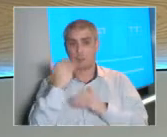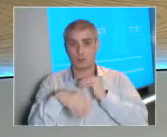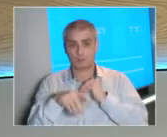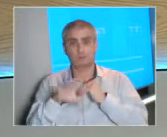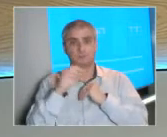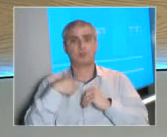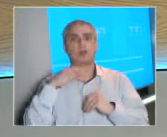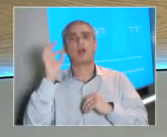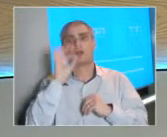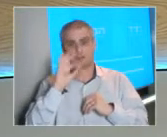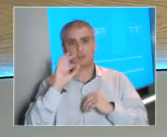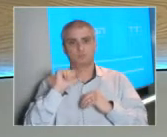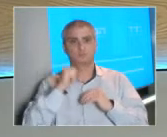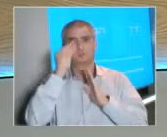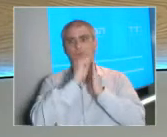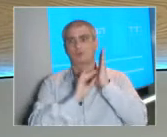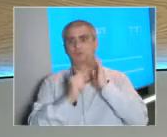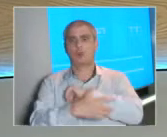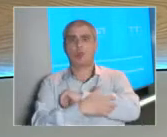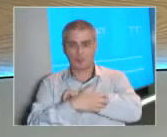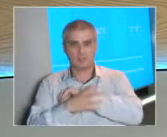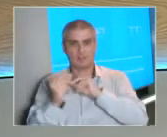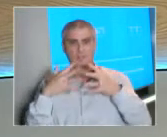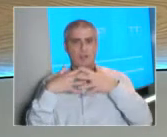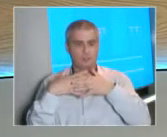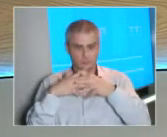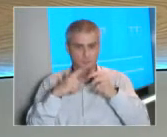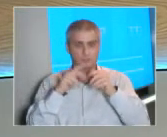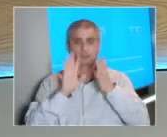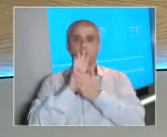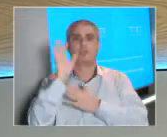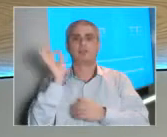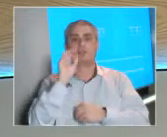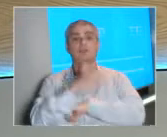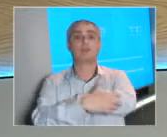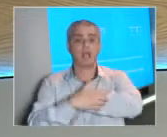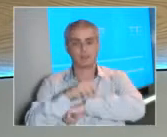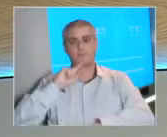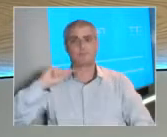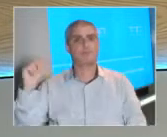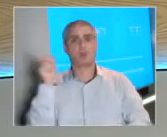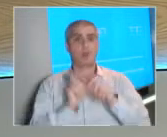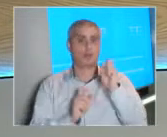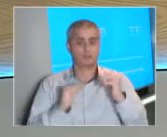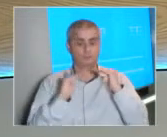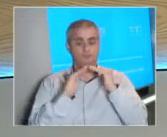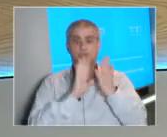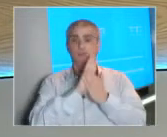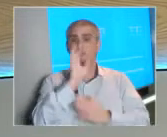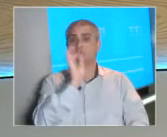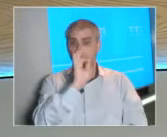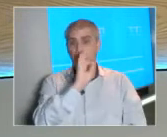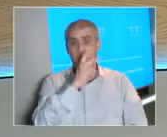בנושא עולה כי אנחנו עדיין בראש דירוג העוני, יחד עם ארצות הברית, עם 18% של עניים מכלל האוכלוסייה, בהשוואה